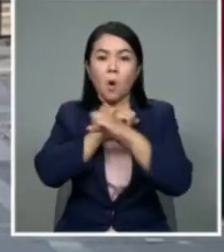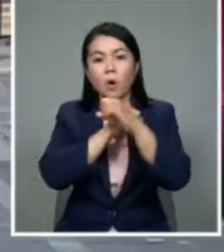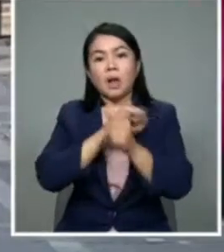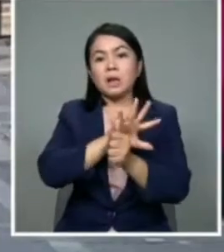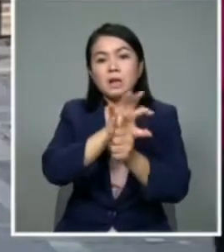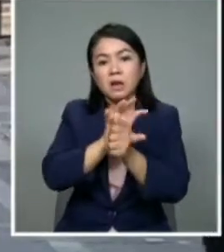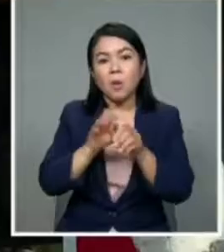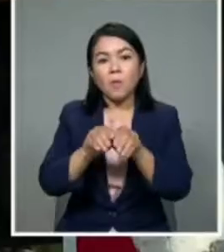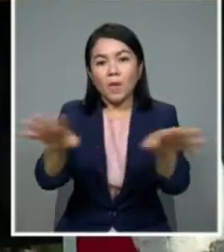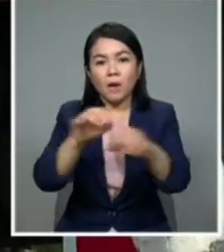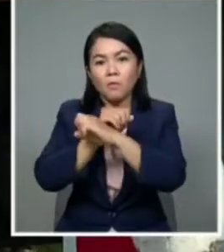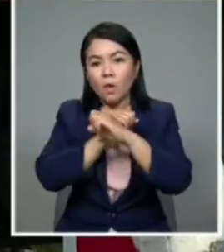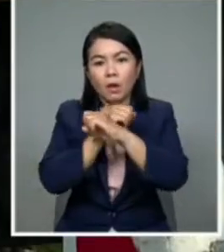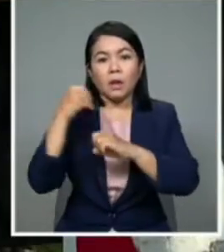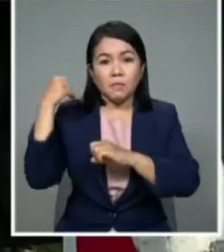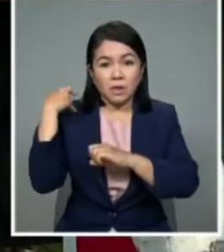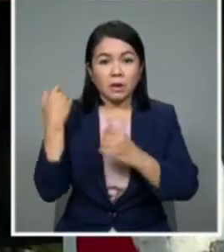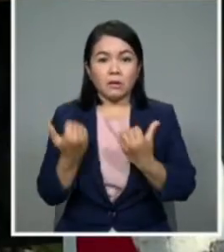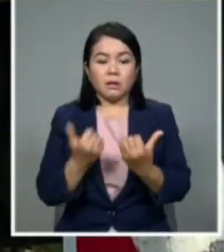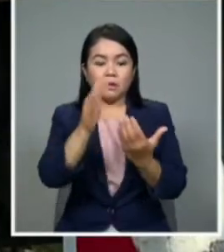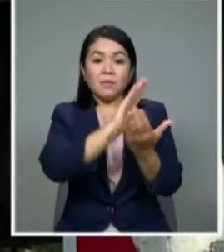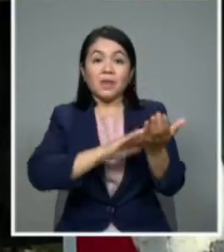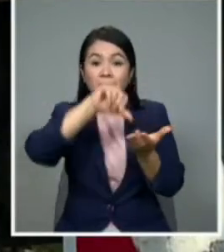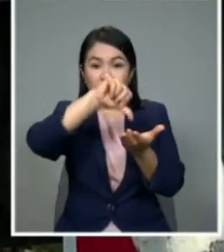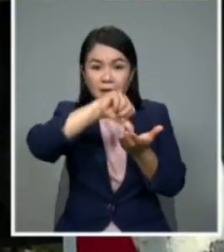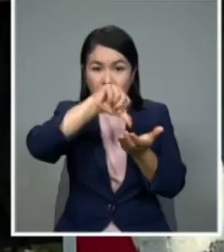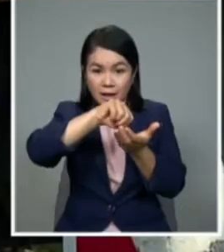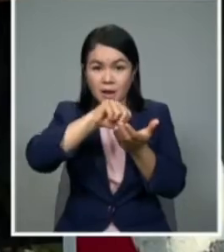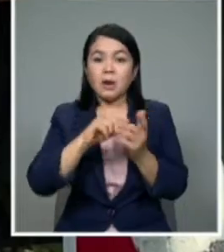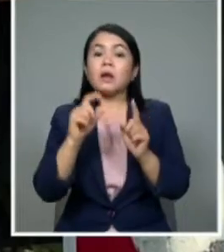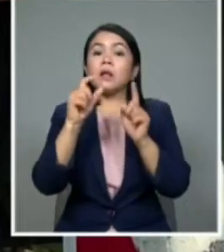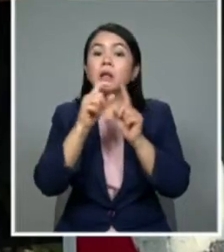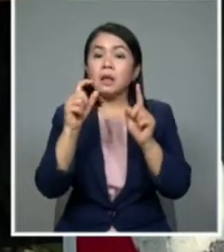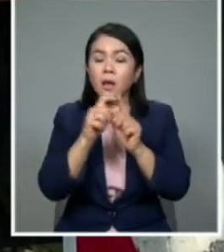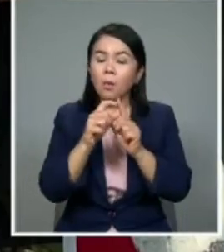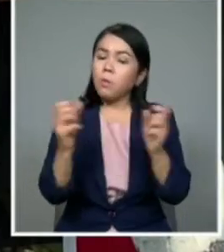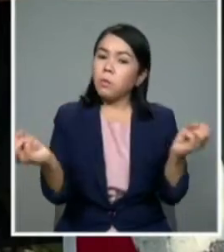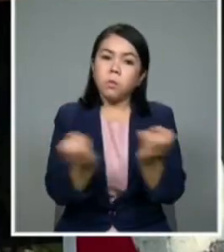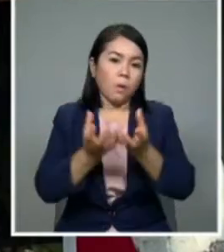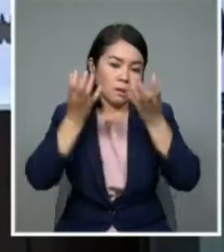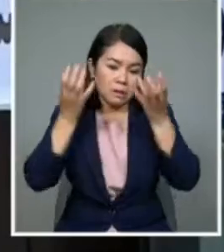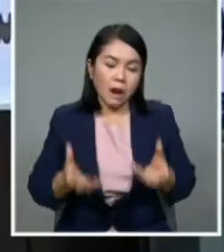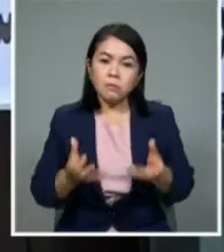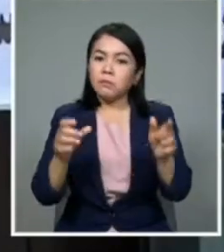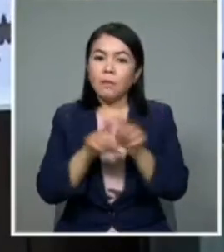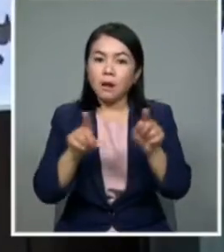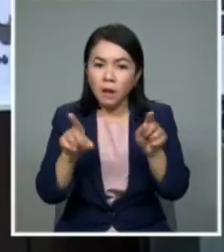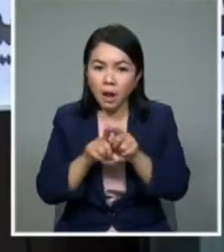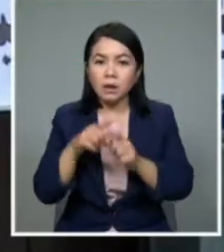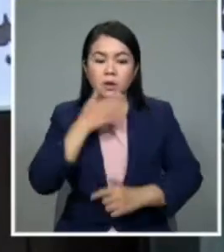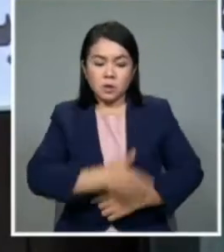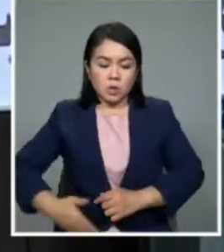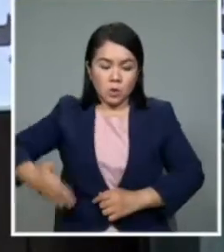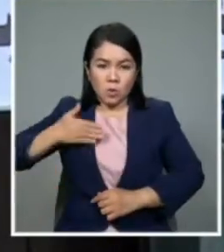ของโรคแล้วโดยเฉพาะอย่างยิ่งนะครับสถานการณ์ในอิหร่านที่ให้คำจำกัดความว่าเลวร้ายมากและ WHO เองจะเฝ้า